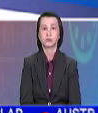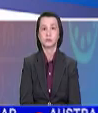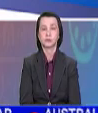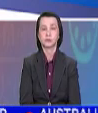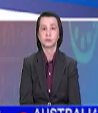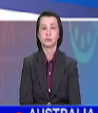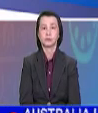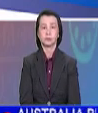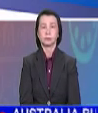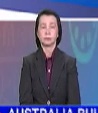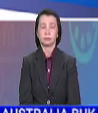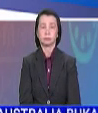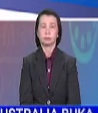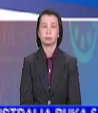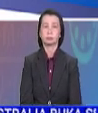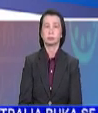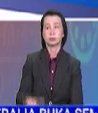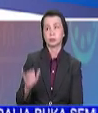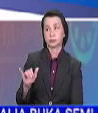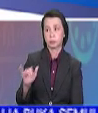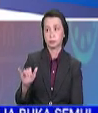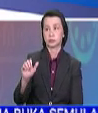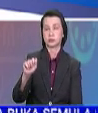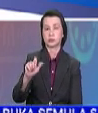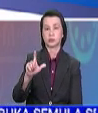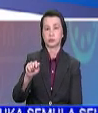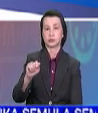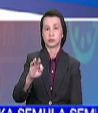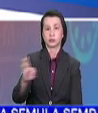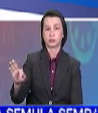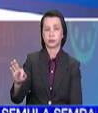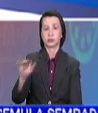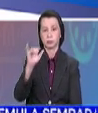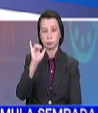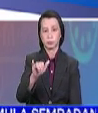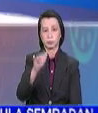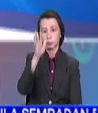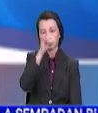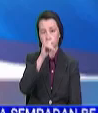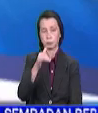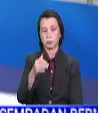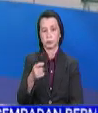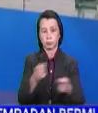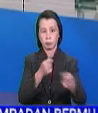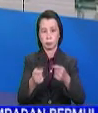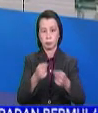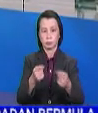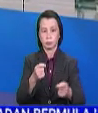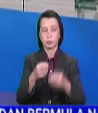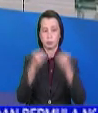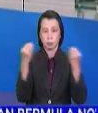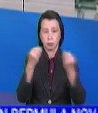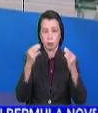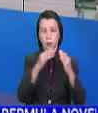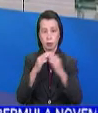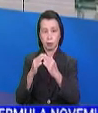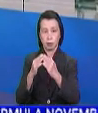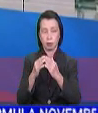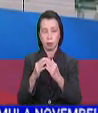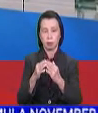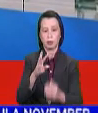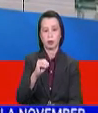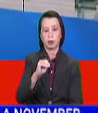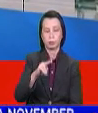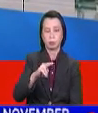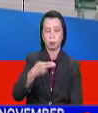Oh iya Alif panggilan industri pelancongan di kawasan Petamburan Majlis perbandaran Hangtuah